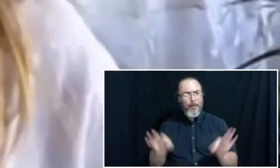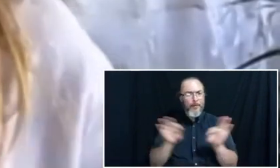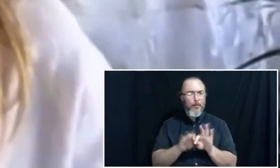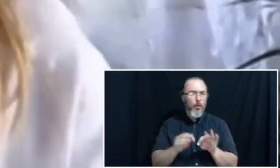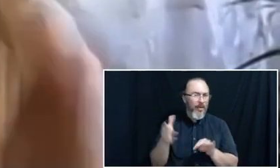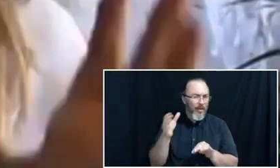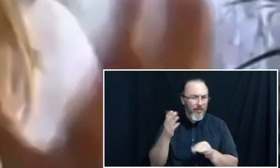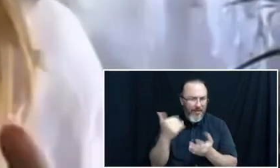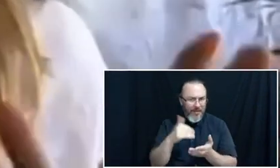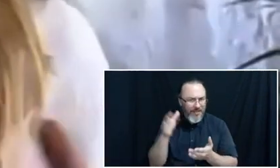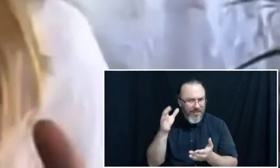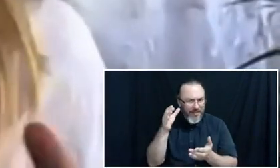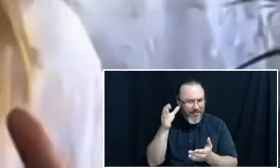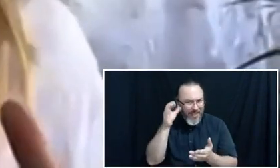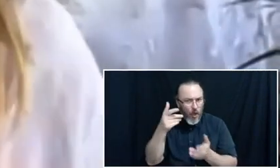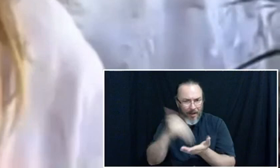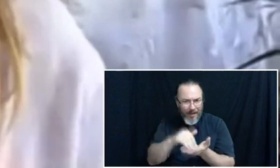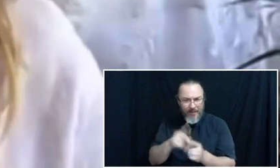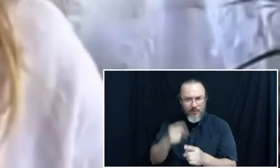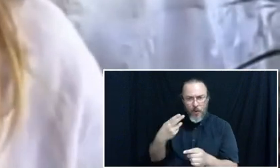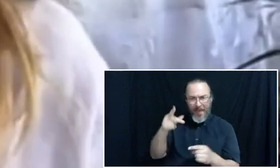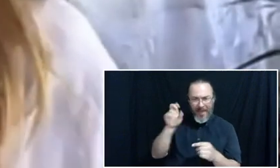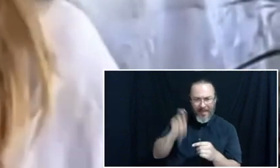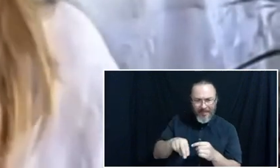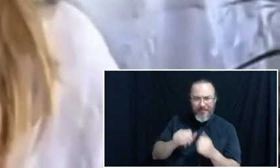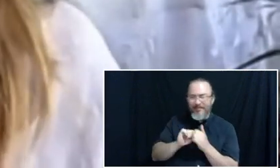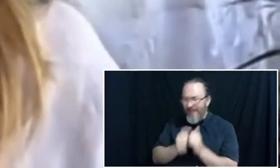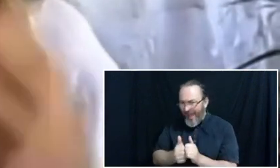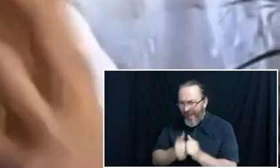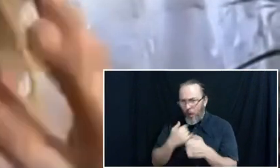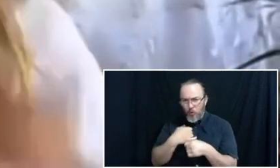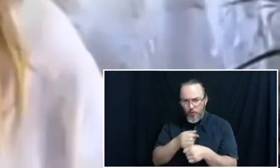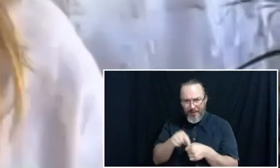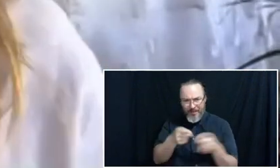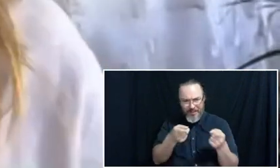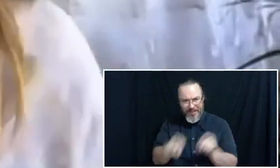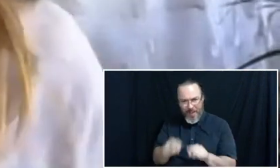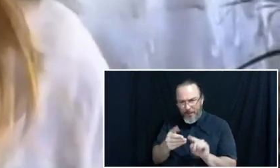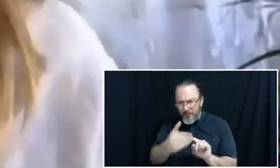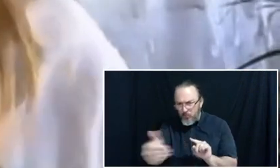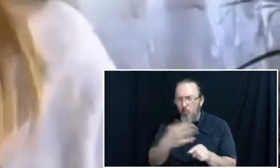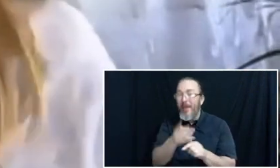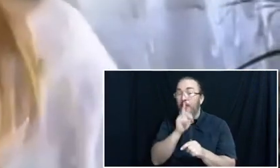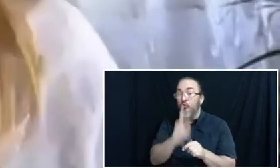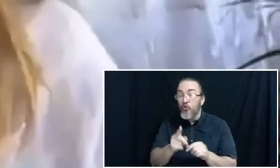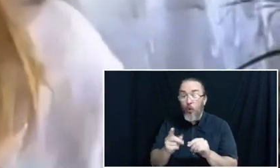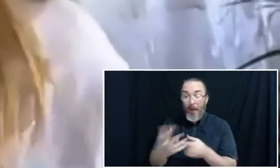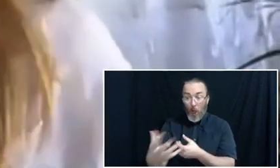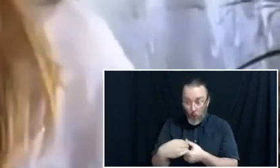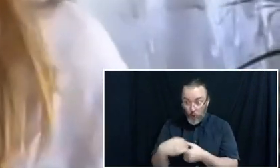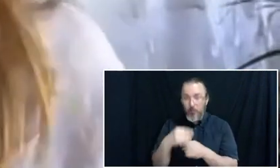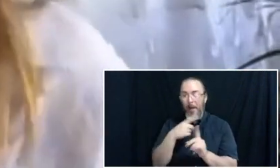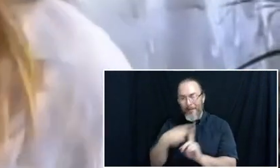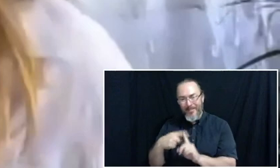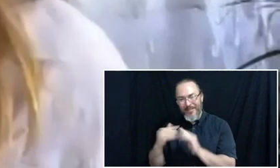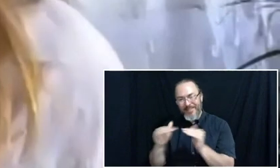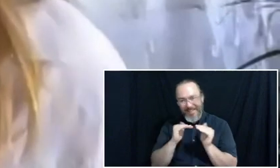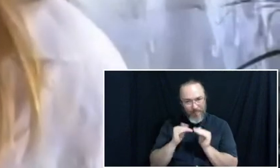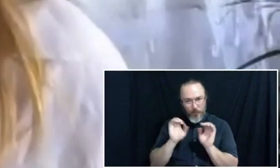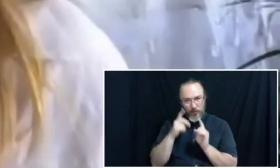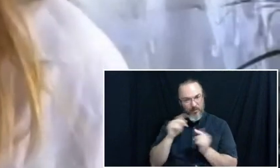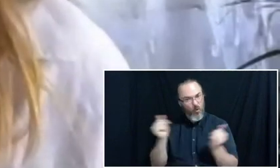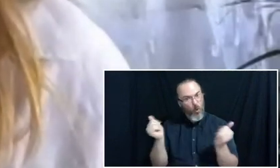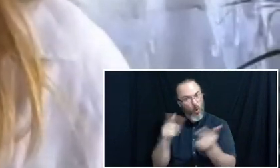vraiment. Hélène Clark va nous dire ce qu'il faudra pour élaborer la voie à suivre, pour garantir une